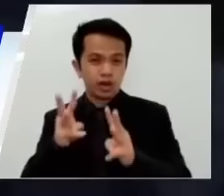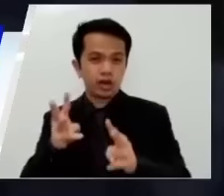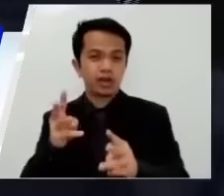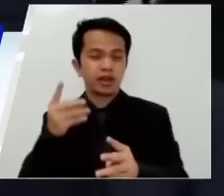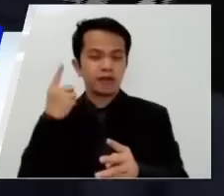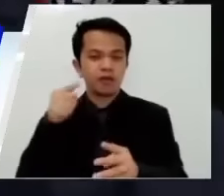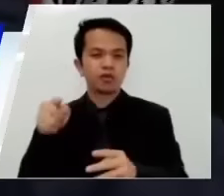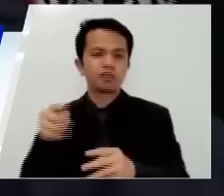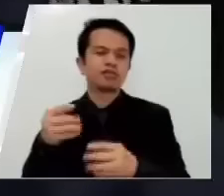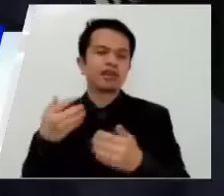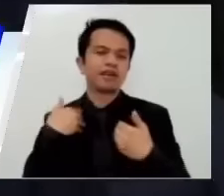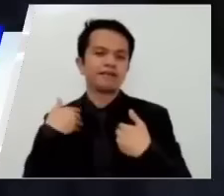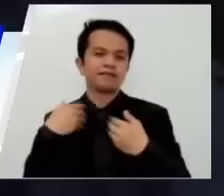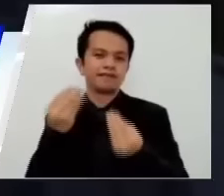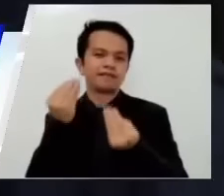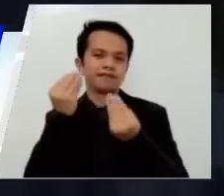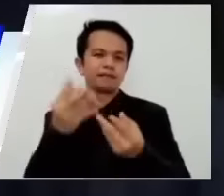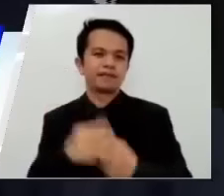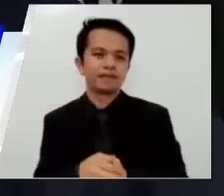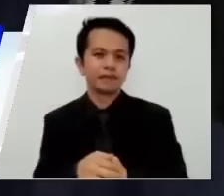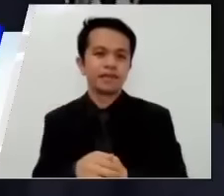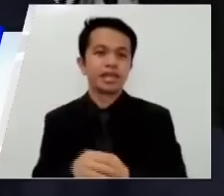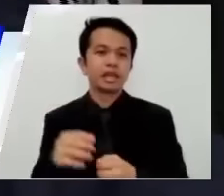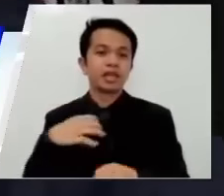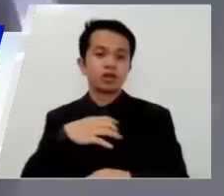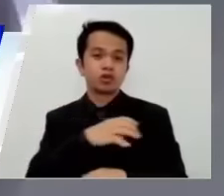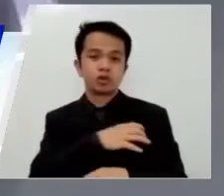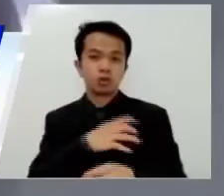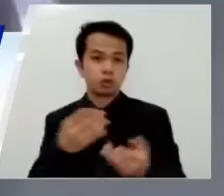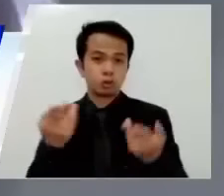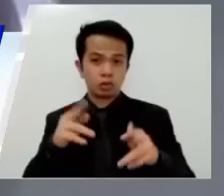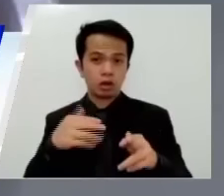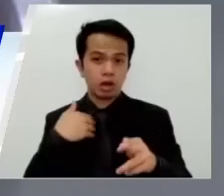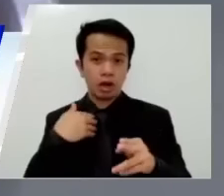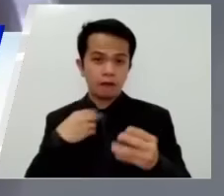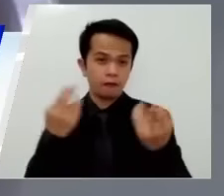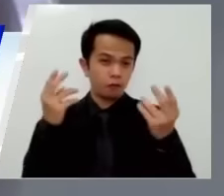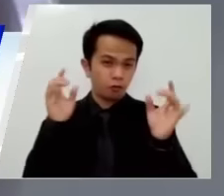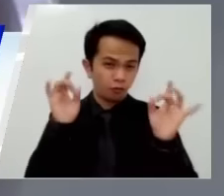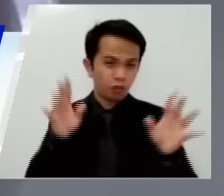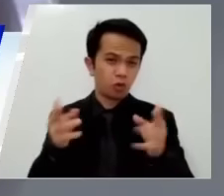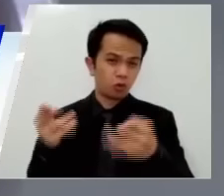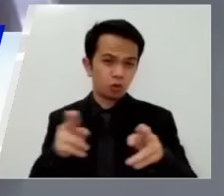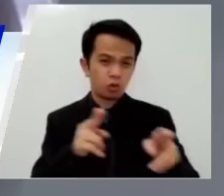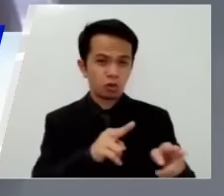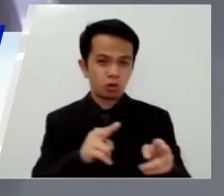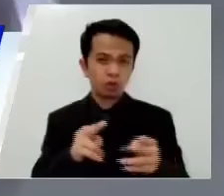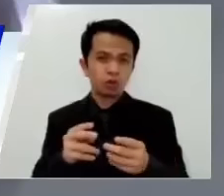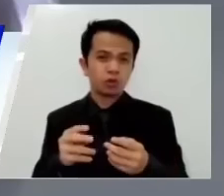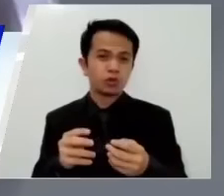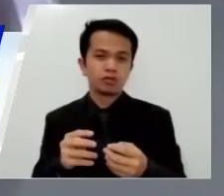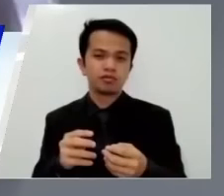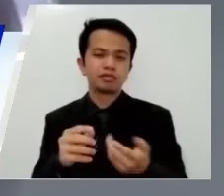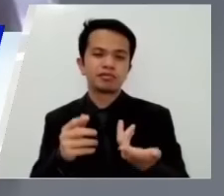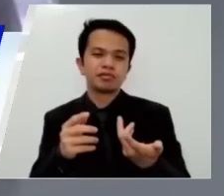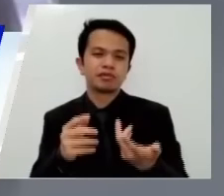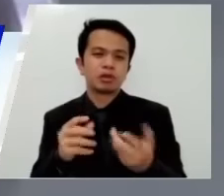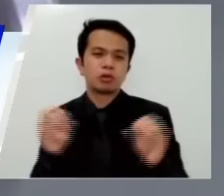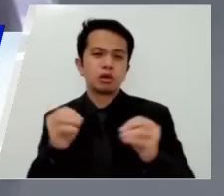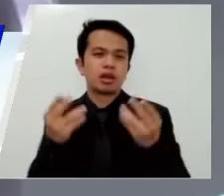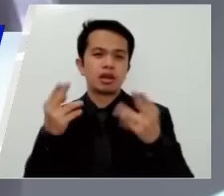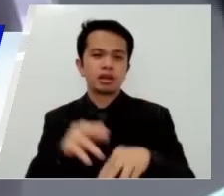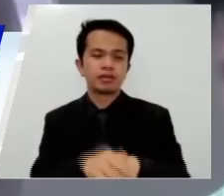panawagan. Punto pa ng kongresista, walang naganap na karasan na isa sa mga elemento ng sedition, kaya hindi raw